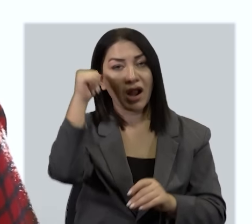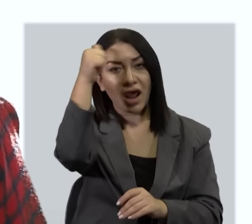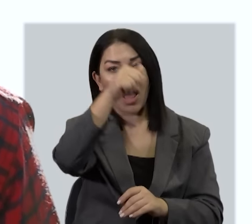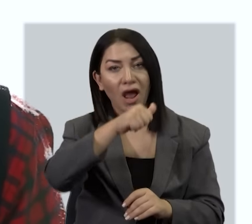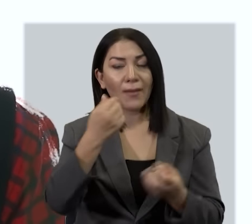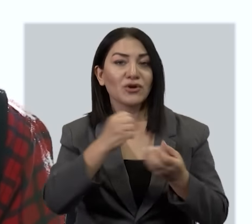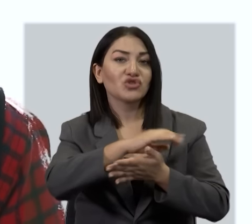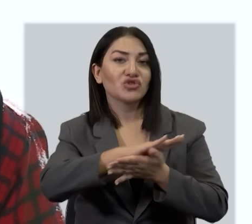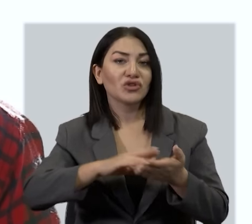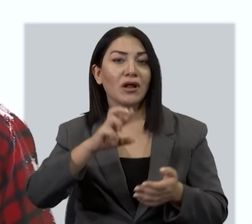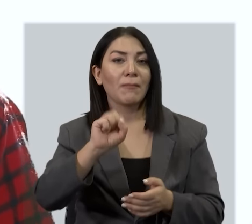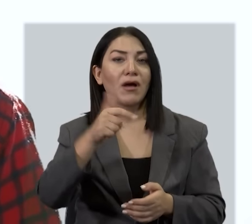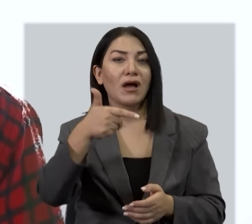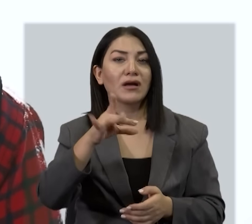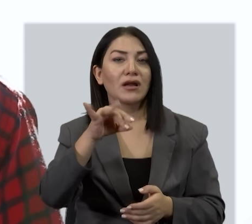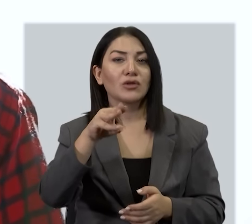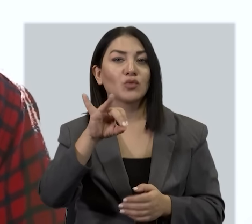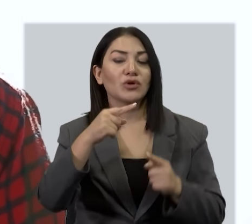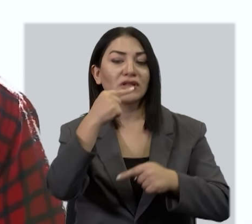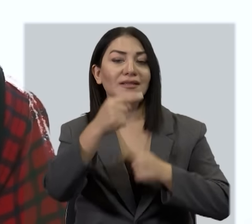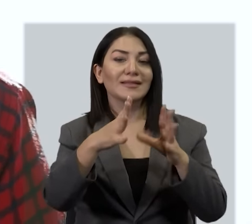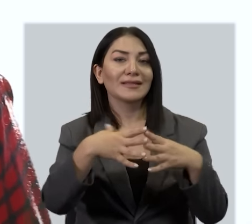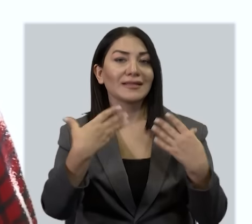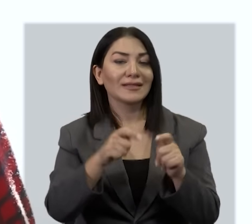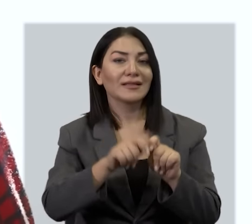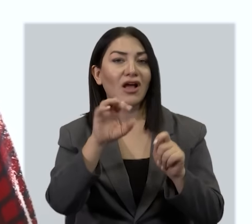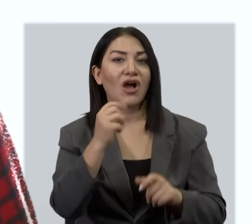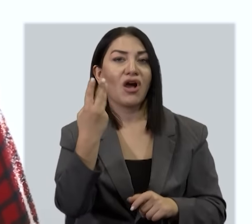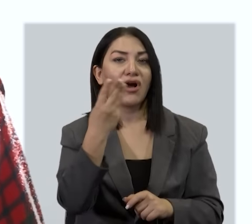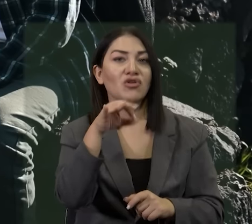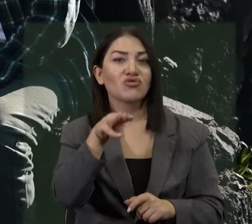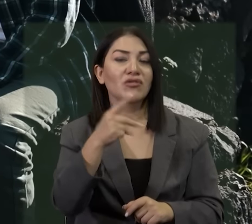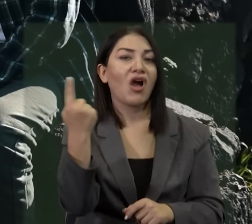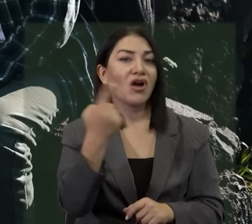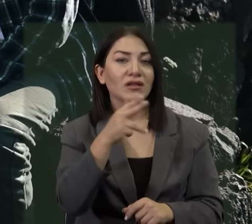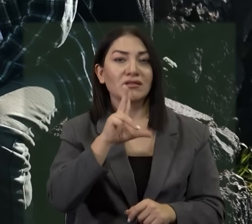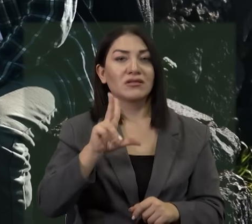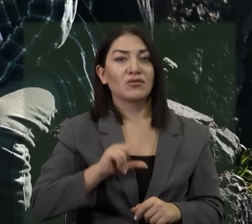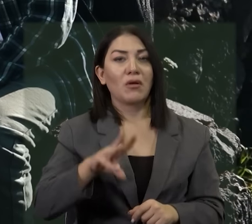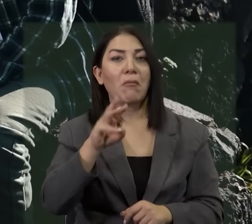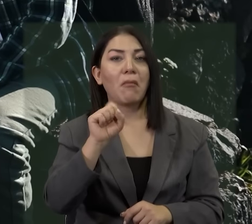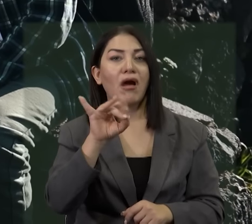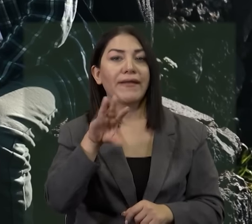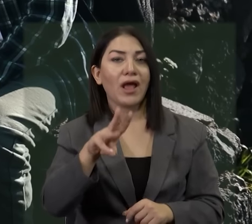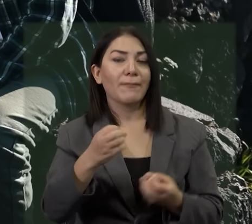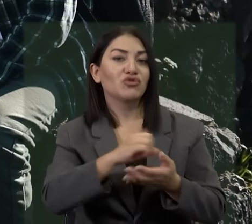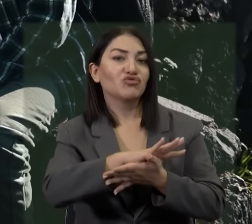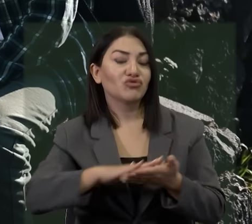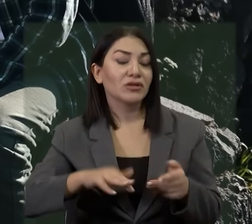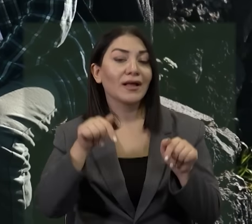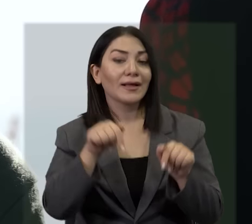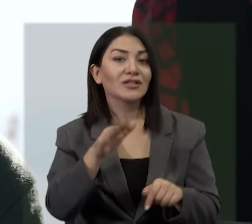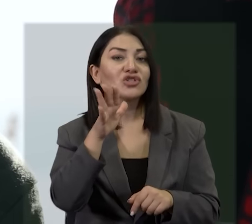կառուցապատումը 9-րդ դարում շարունակեցին Բագրատունիների տոհմի հիմնադիր Աշոտ առաջինը ու նրա դուստր